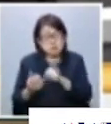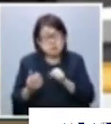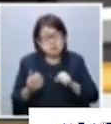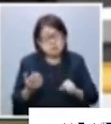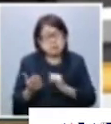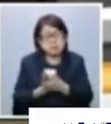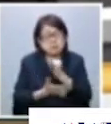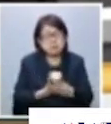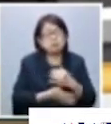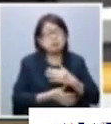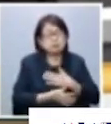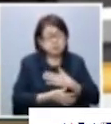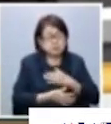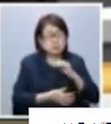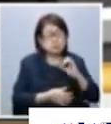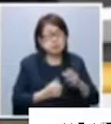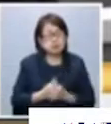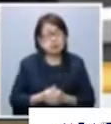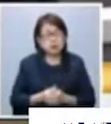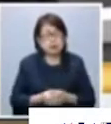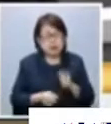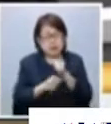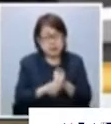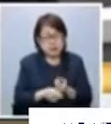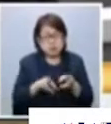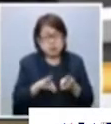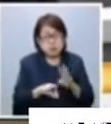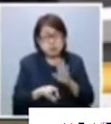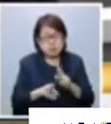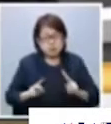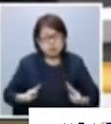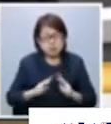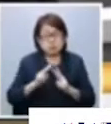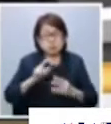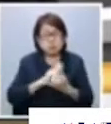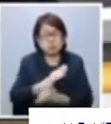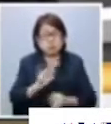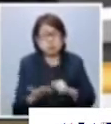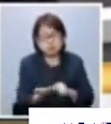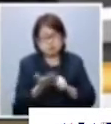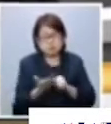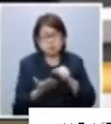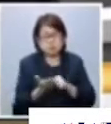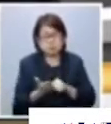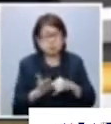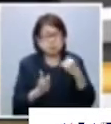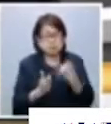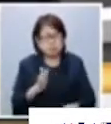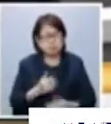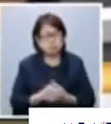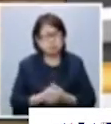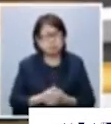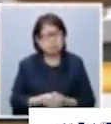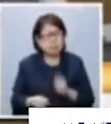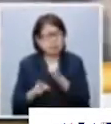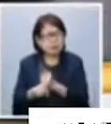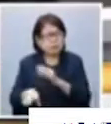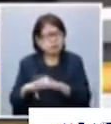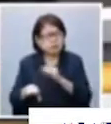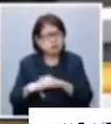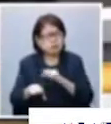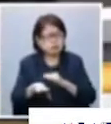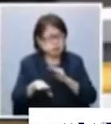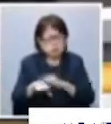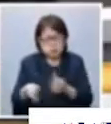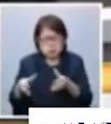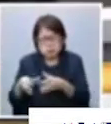มเองก็กราบเรียนประธานว่าวิธีการที่กระทรวงต่างประเทศทำมาเนี่ยมันค่อนข้างจะติดตามดูยากครับในแต่ละกรม